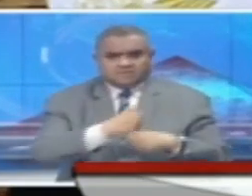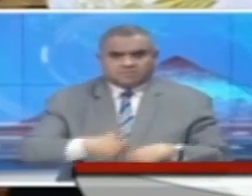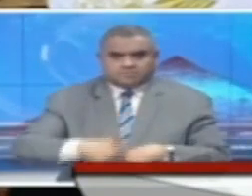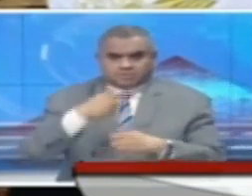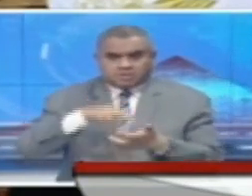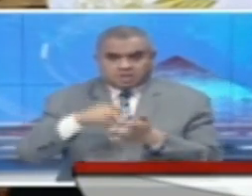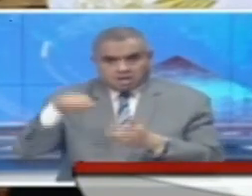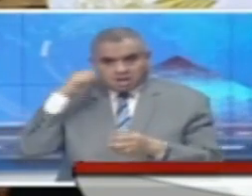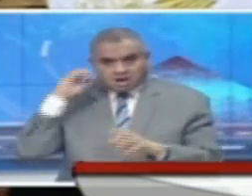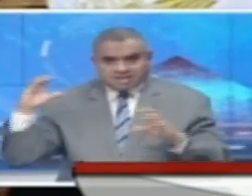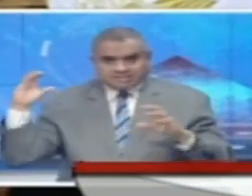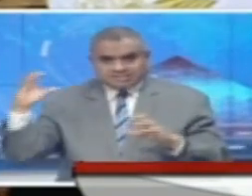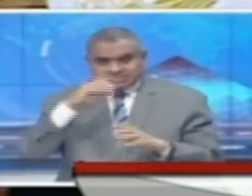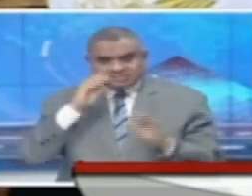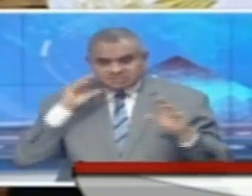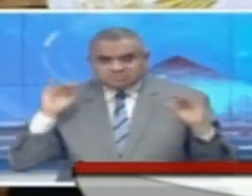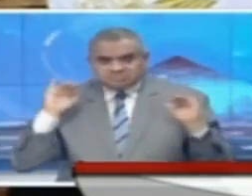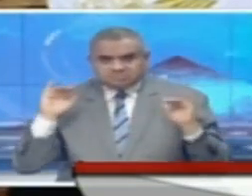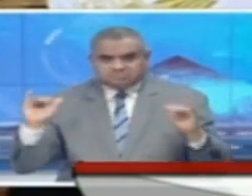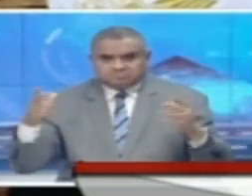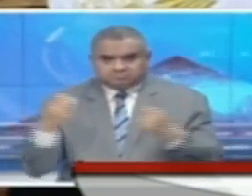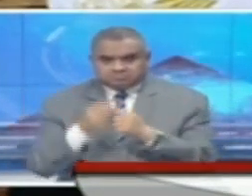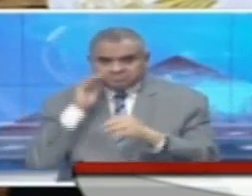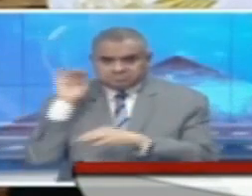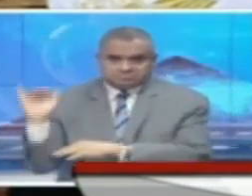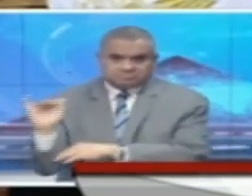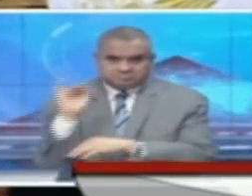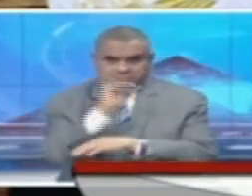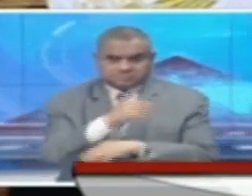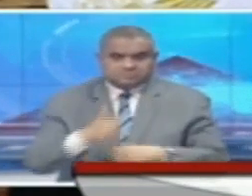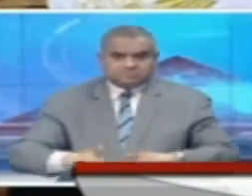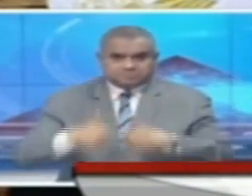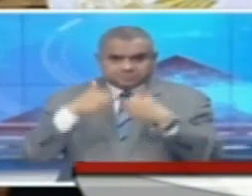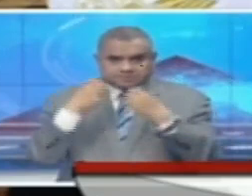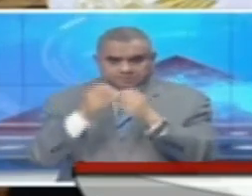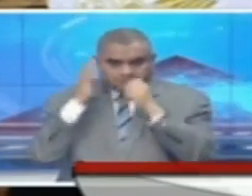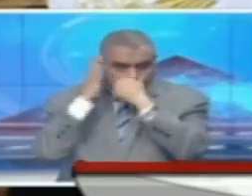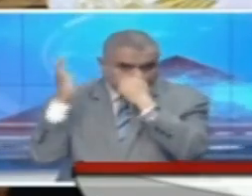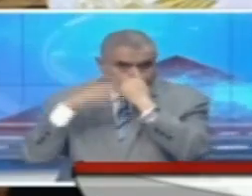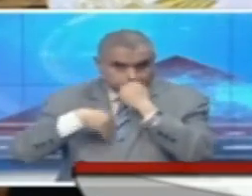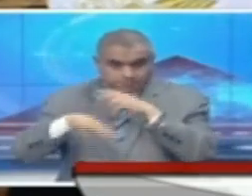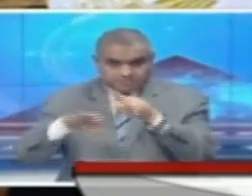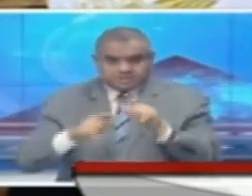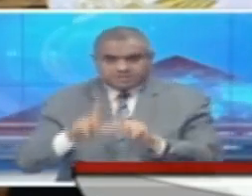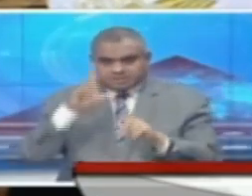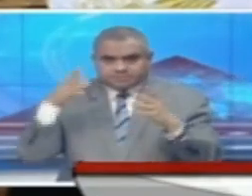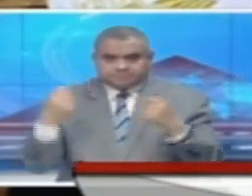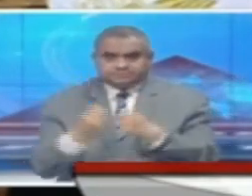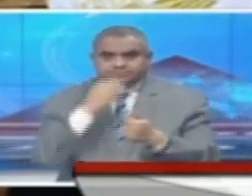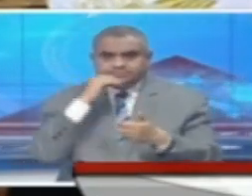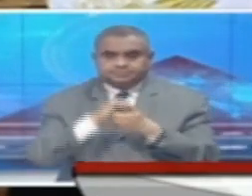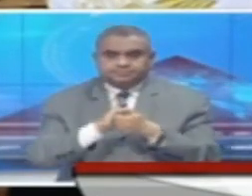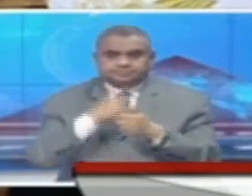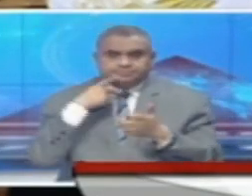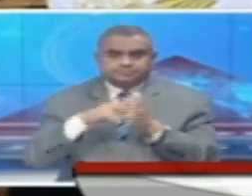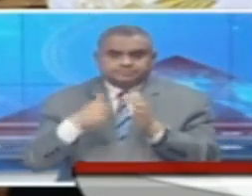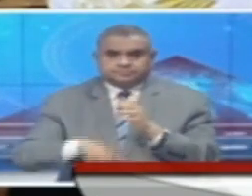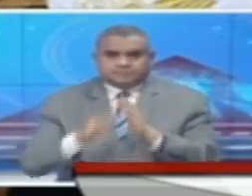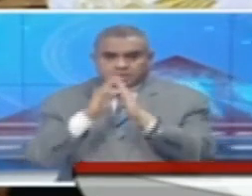الرئيس كتف في كتف وإيد في إيد وبنثق في القيادة السياسية هنحقق إنجازات أكتر. ما تحقق في مصر